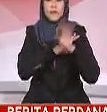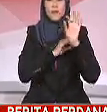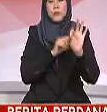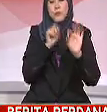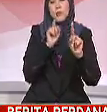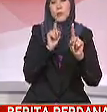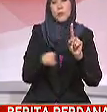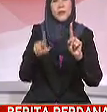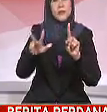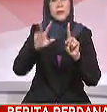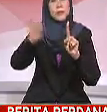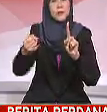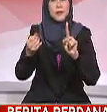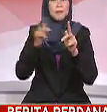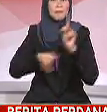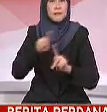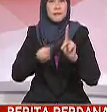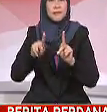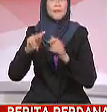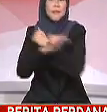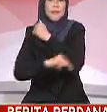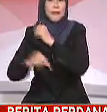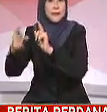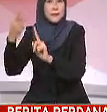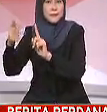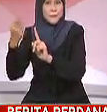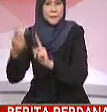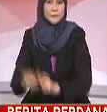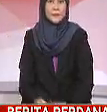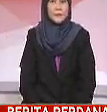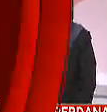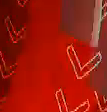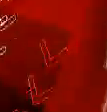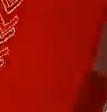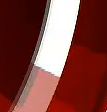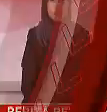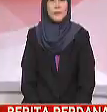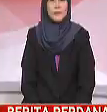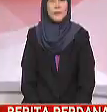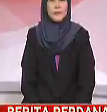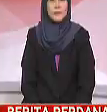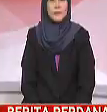1.3 juta penduduk negeri Pulau Pinang. Sarawak di